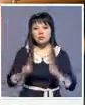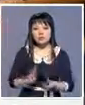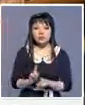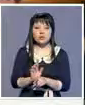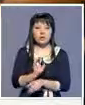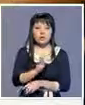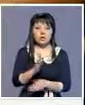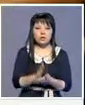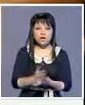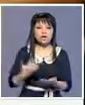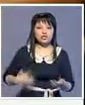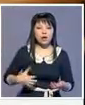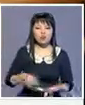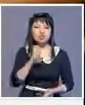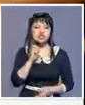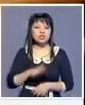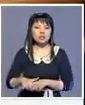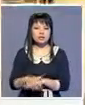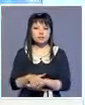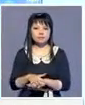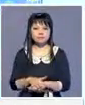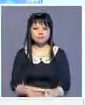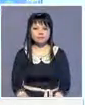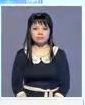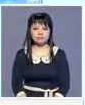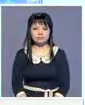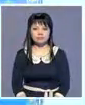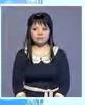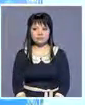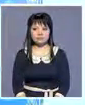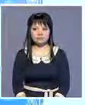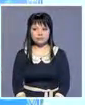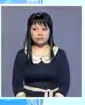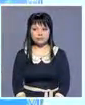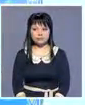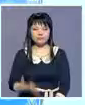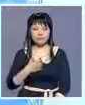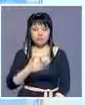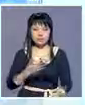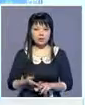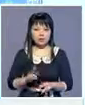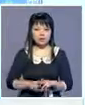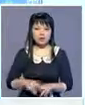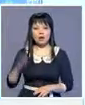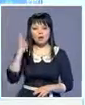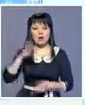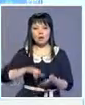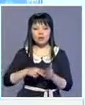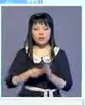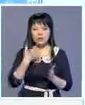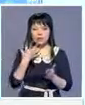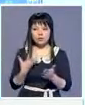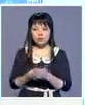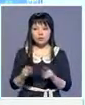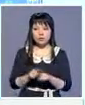мамандықты қосуды ұсынды жамбылдық жастар. Осындай қолда бар мүмкіндіктерді пайдалана отырып, біз ауыл және аудан жастарына, соның